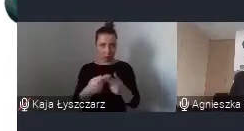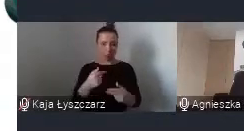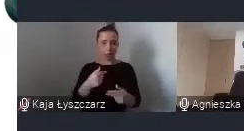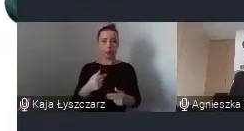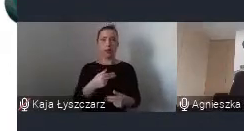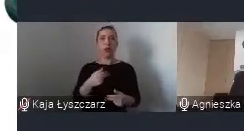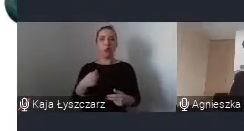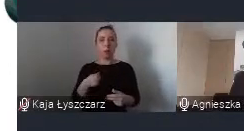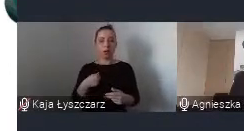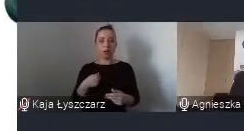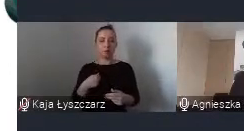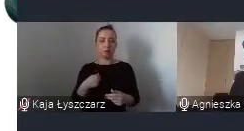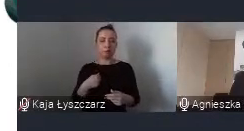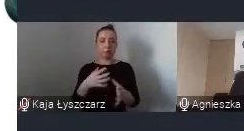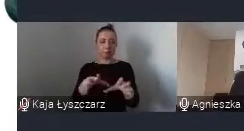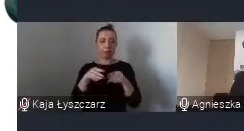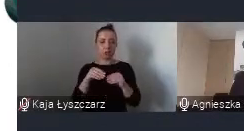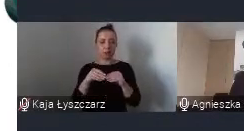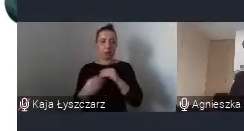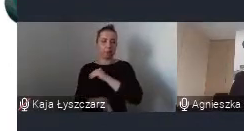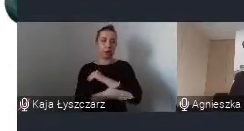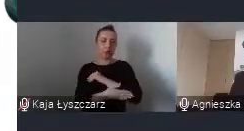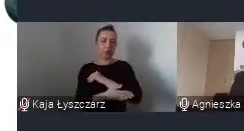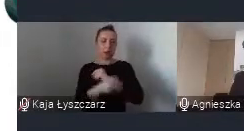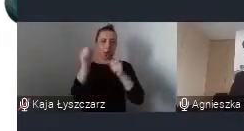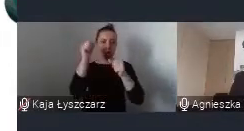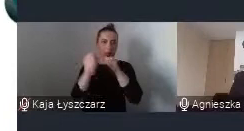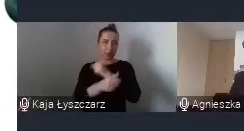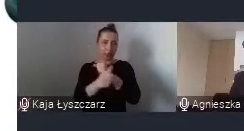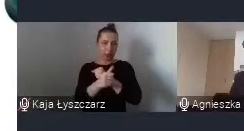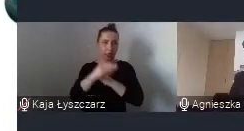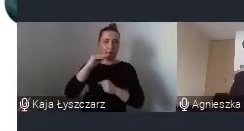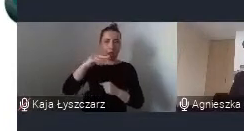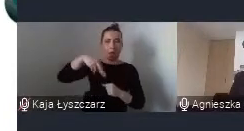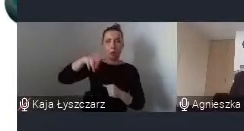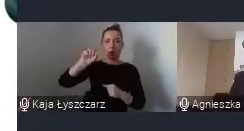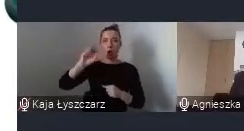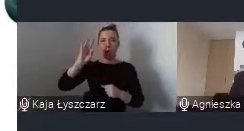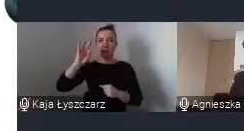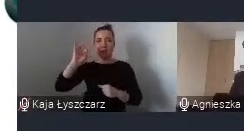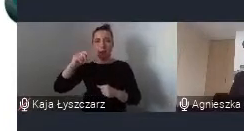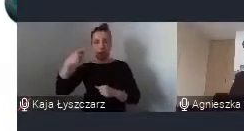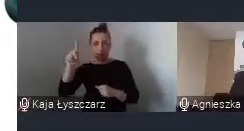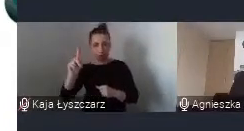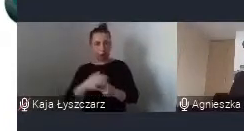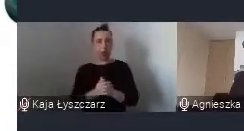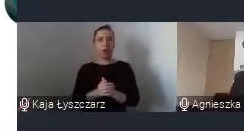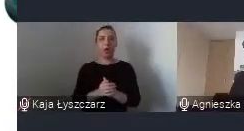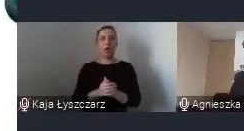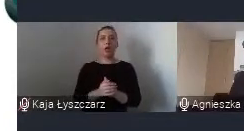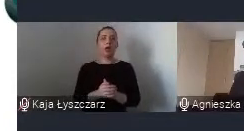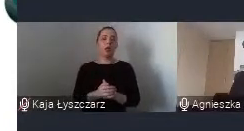dane Eurostatu, stopień urbanizacji według tak zwanych LAU, Local Administrative Units, czyli lokalne